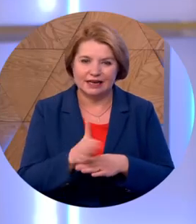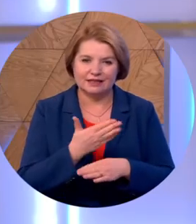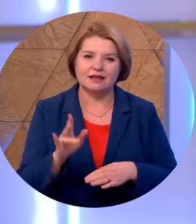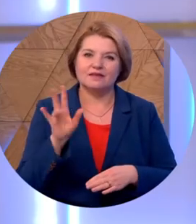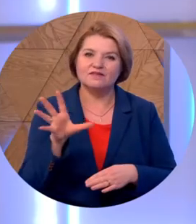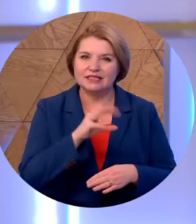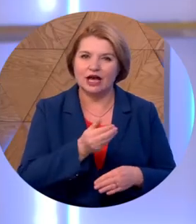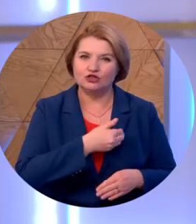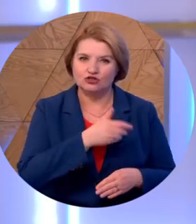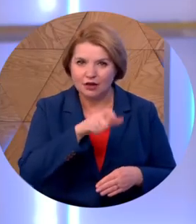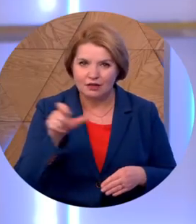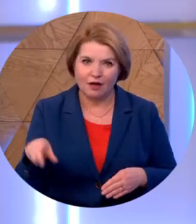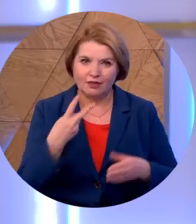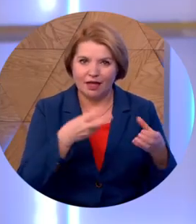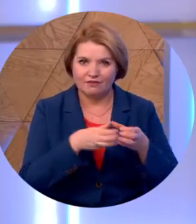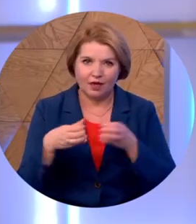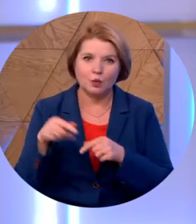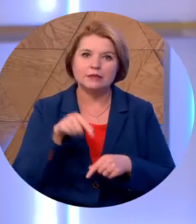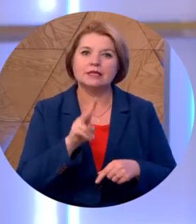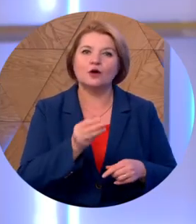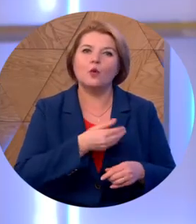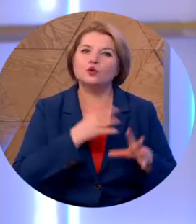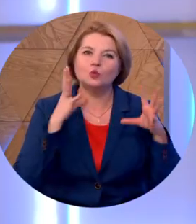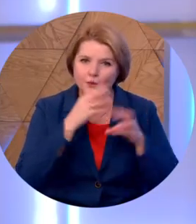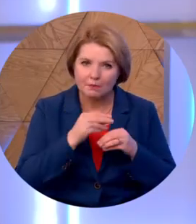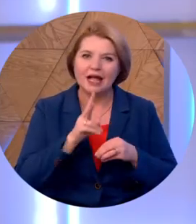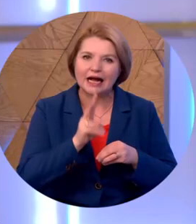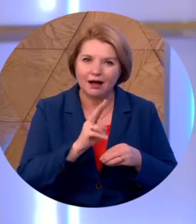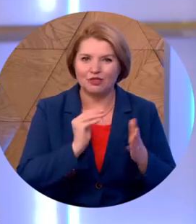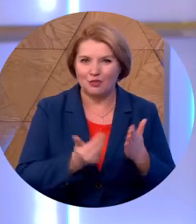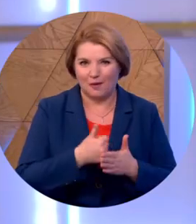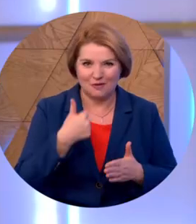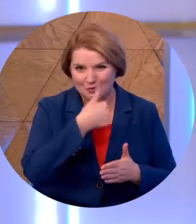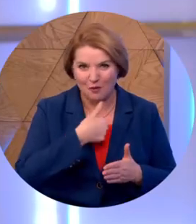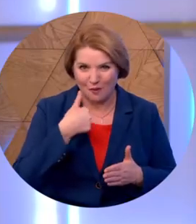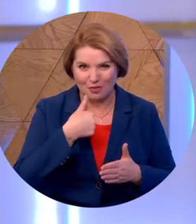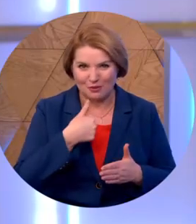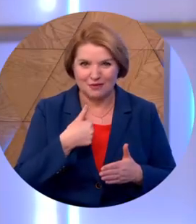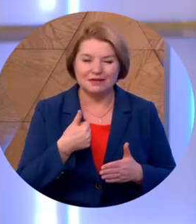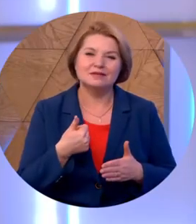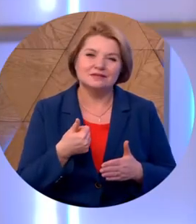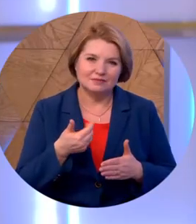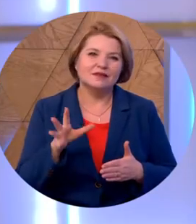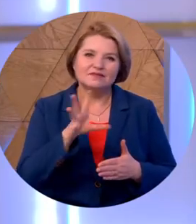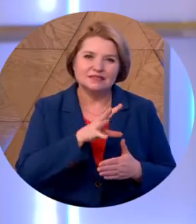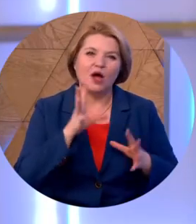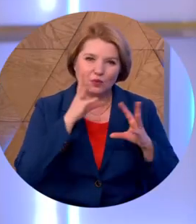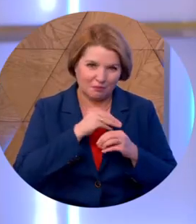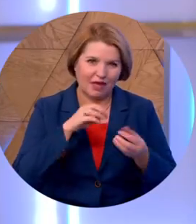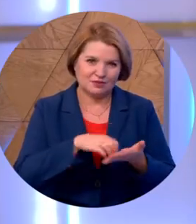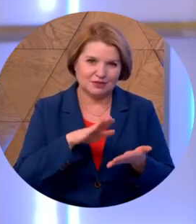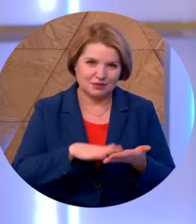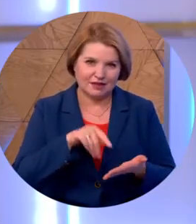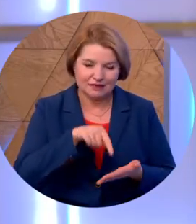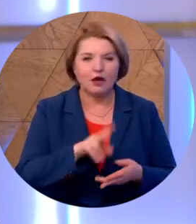группы это те кто хочет Успеть к записаться и те кто не успеет записаться те кто нет все успеют кто-то в этом году А кто-то в